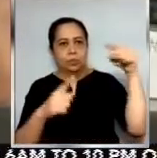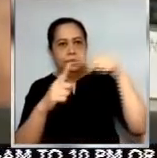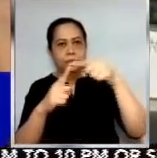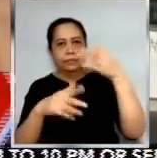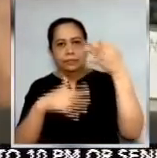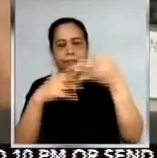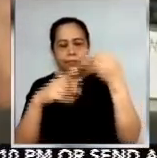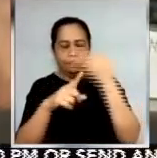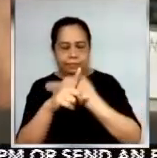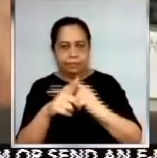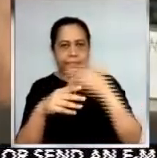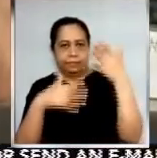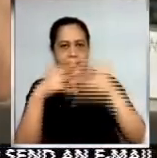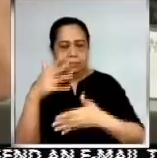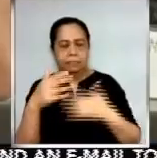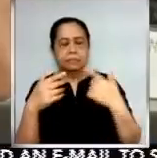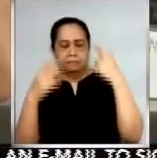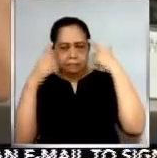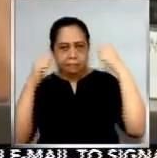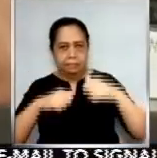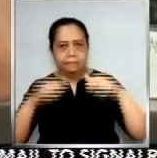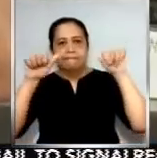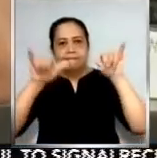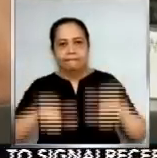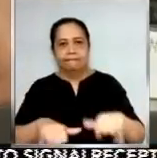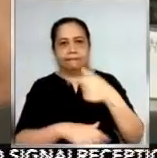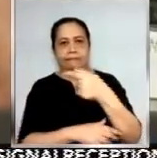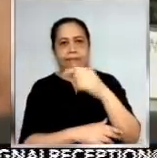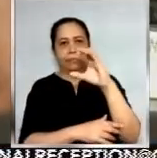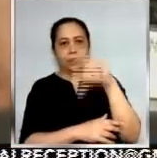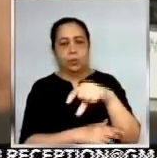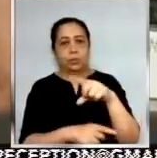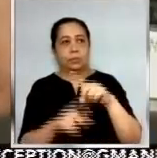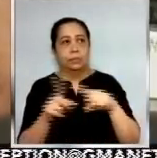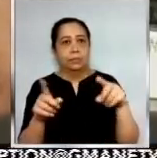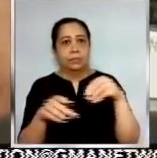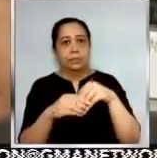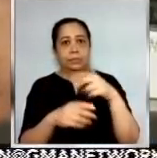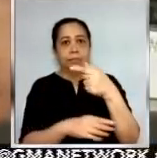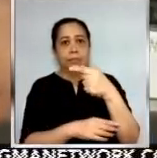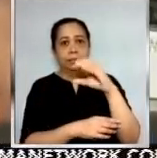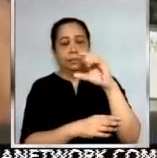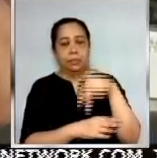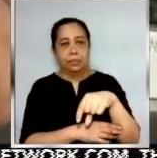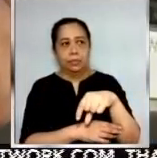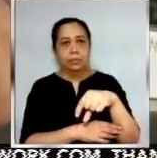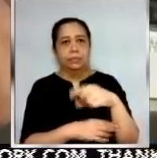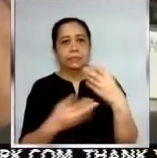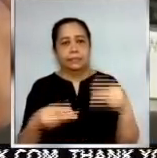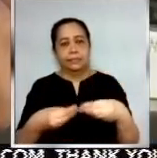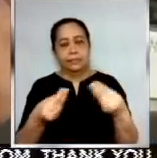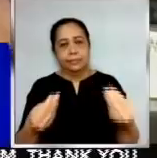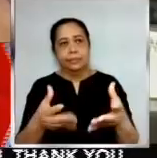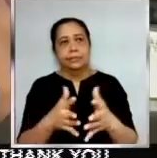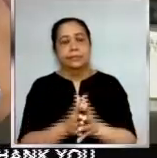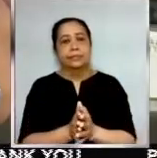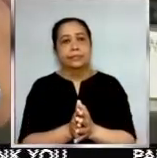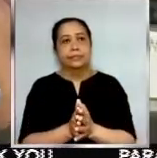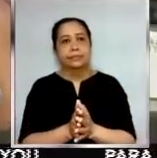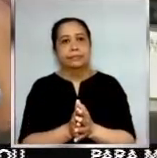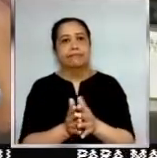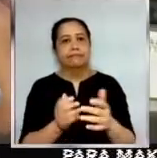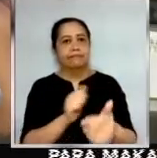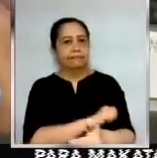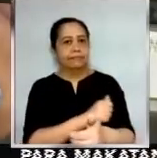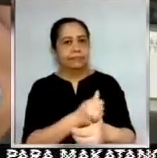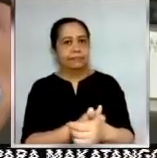we maintain the GCQ. Pero sa loob naman ng GCQ na yon, we are given authority na yung mga